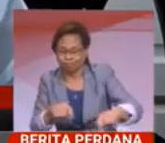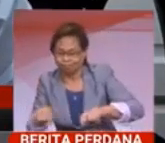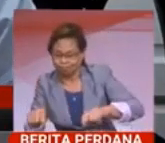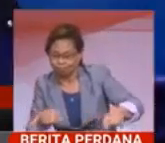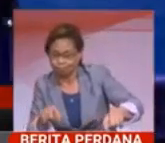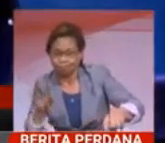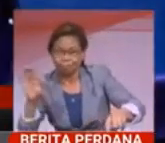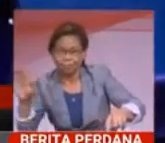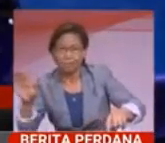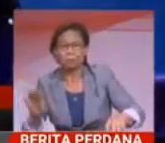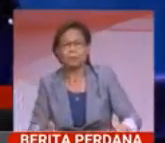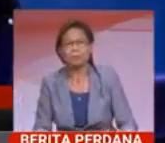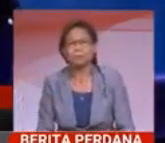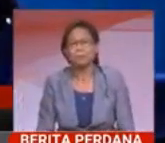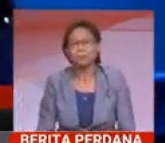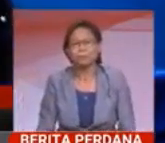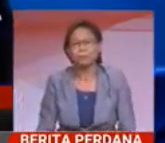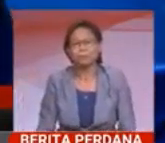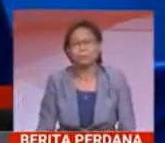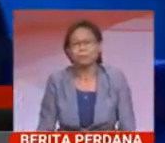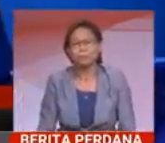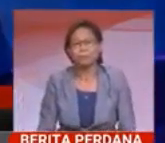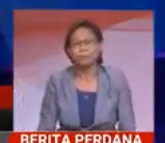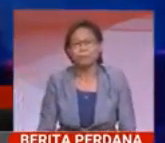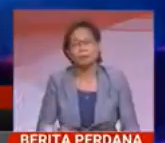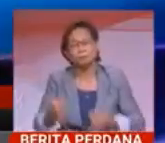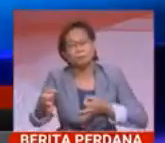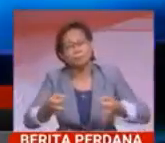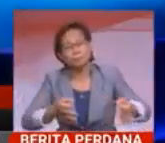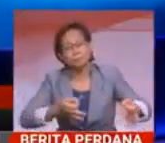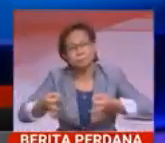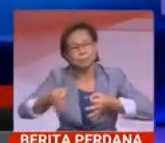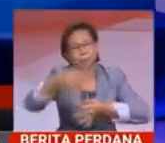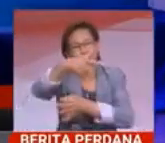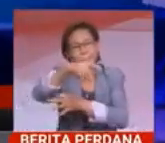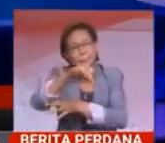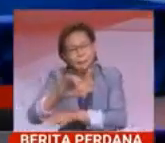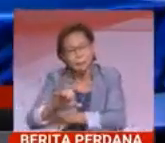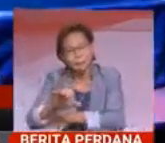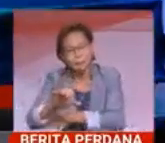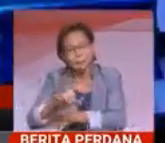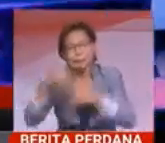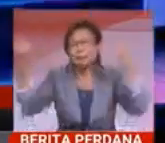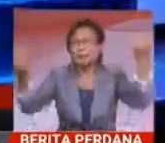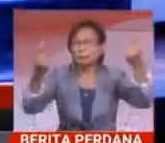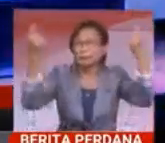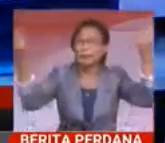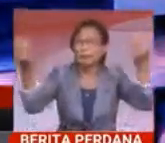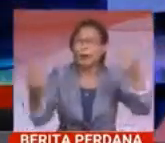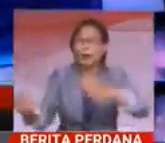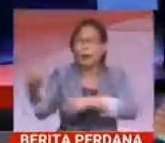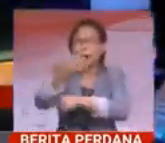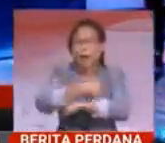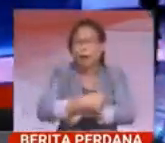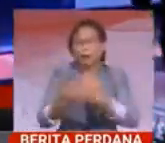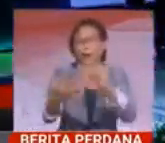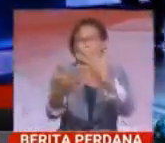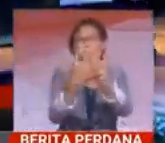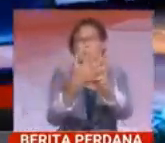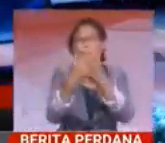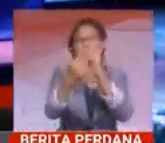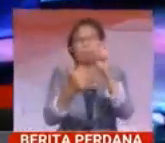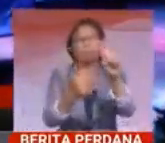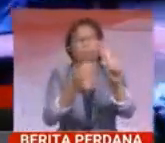sewajarnya hai beliau menjelaskan demikian dalam sidang ideal selepas sambutan majlis hari penjara